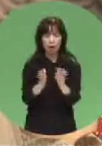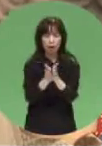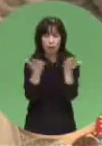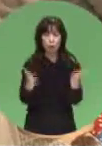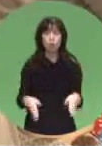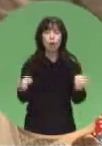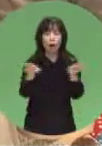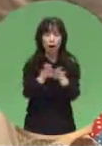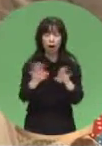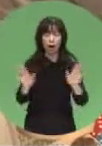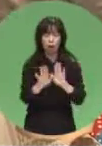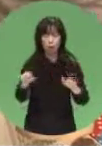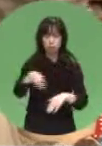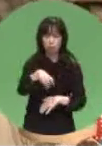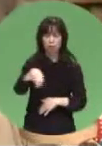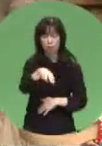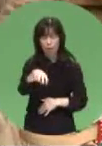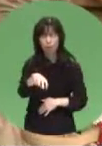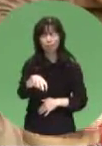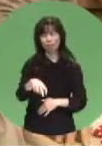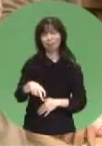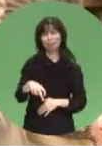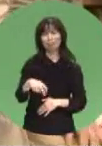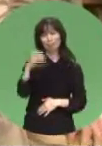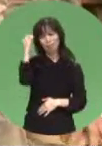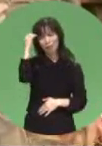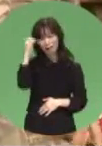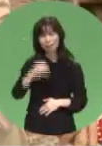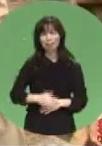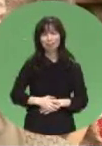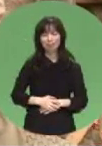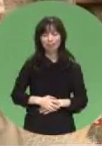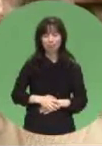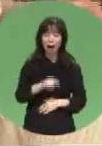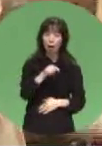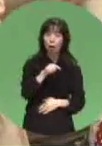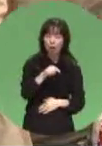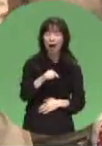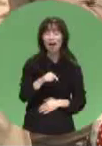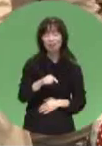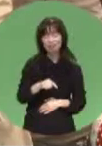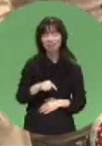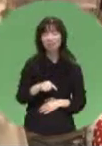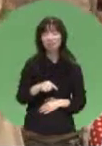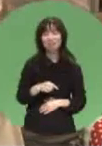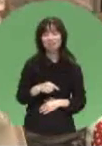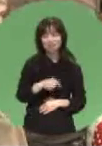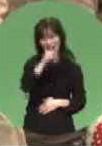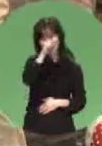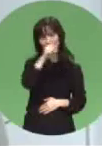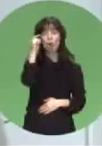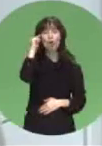ても騒いで気になってしまうので、こういうところがあるとすごくありがたいです。